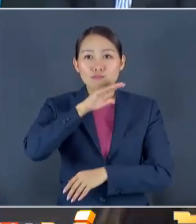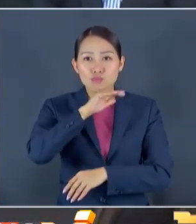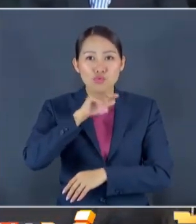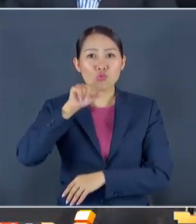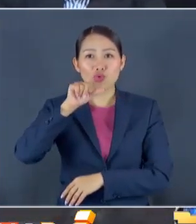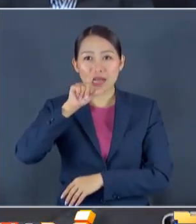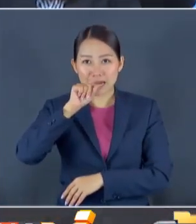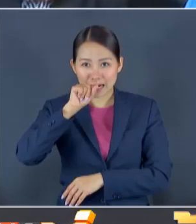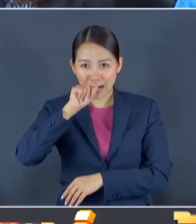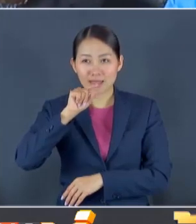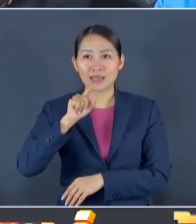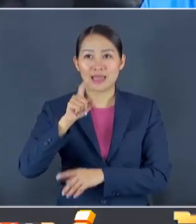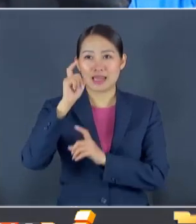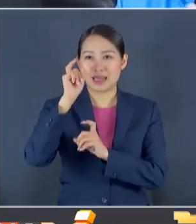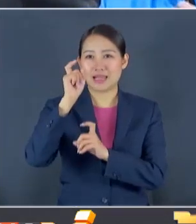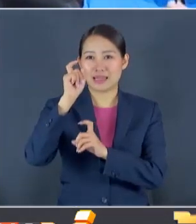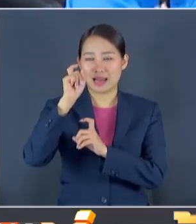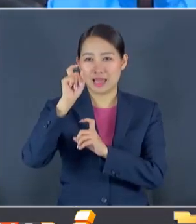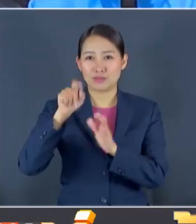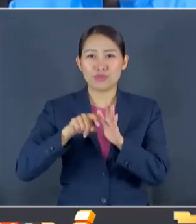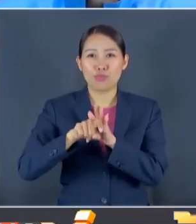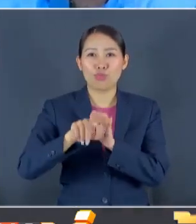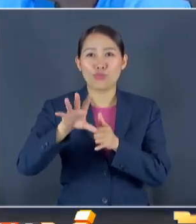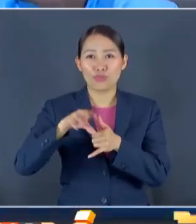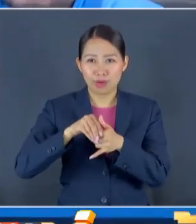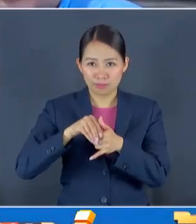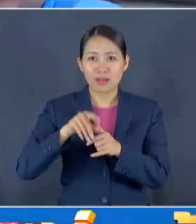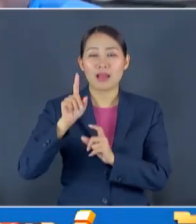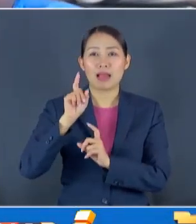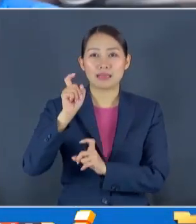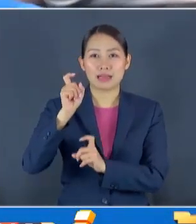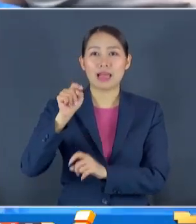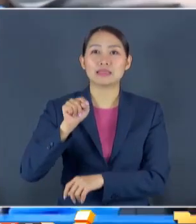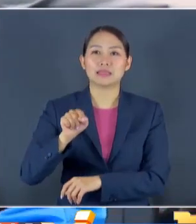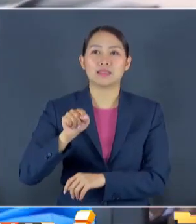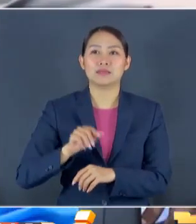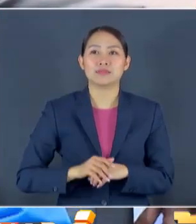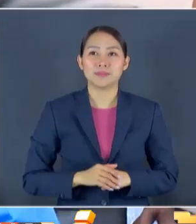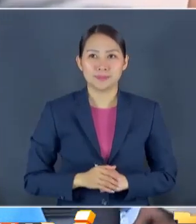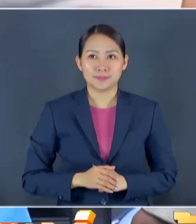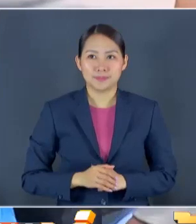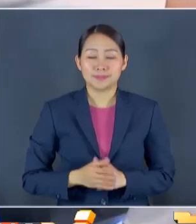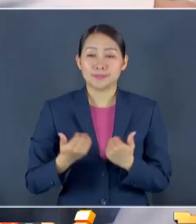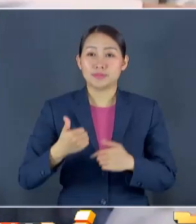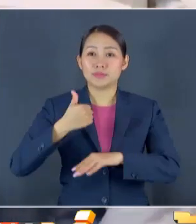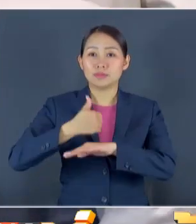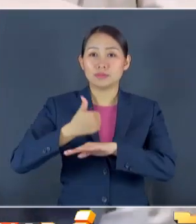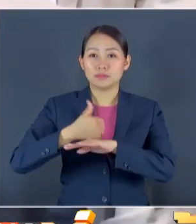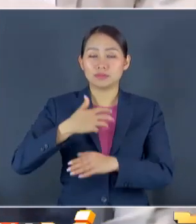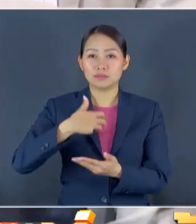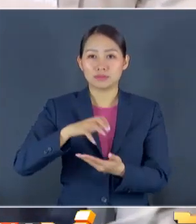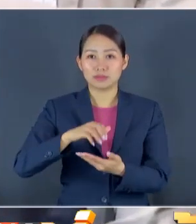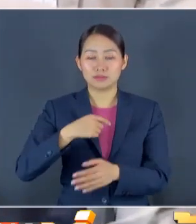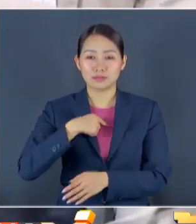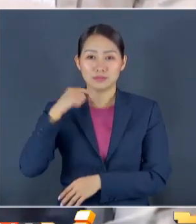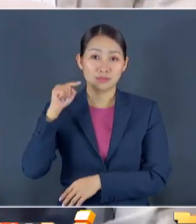รีว่าการกระทรวงเกษตรและสหกรณ์เนี่ยได้มอบให้นายประภัทรโพธสุธนมีอำนาจเต็มในการสั่งการและอนุมัติซึ่งในฐ